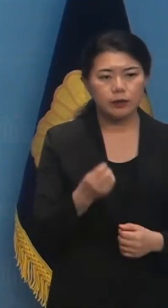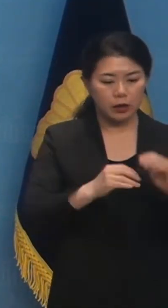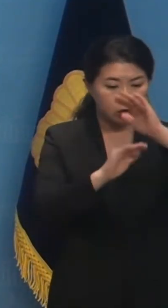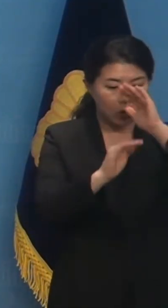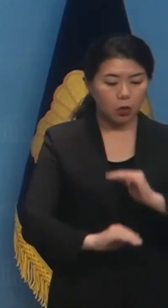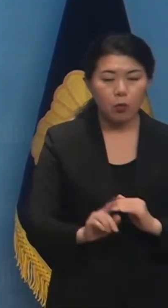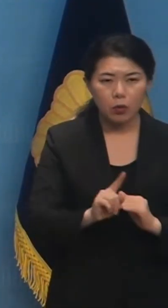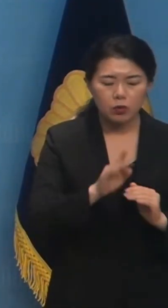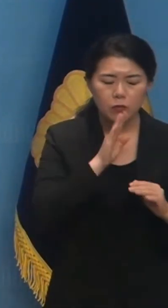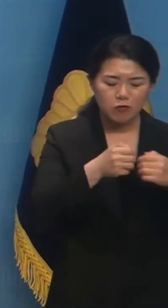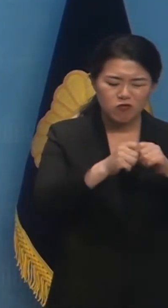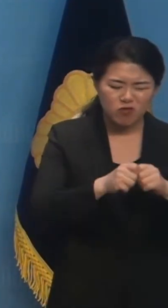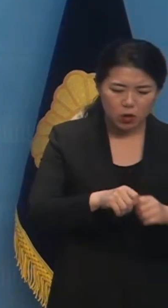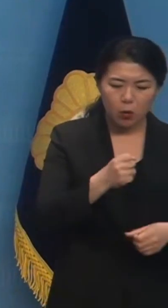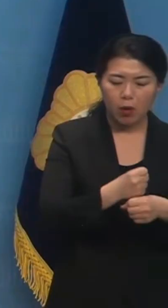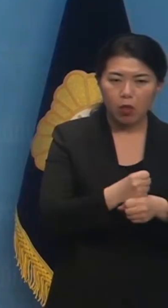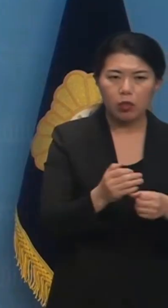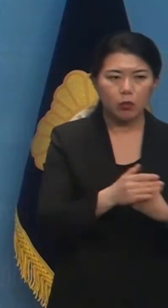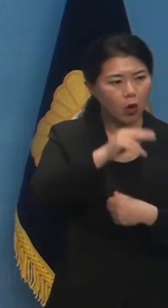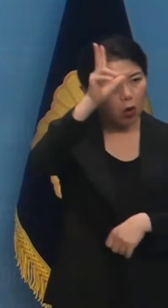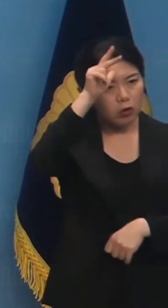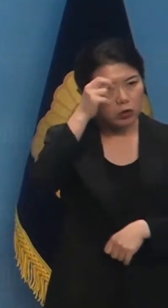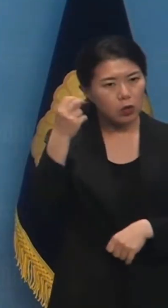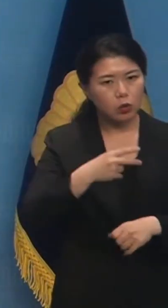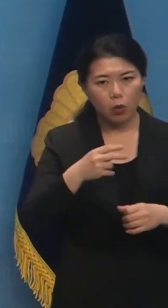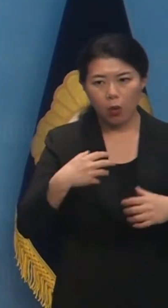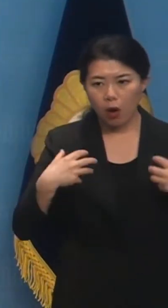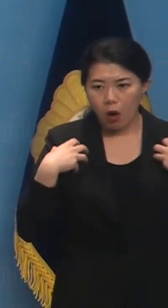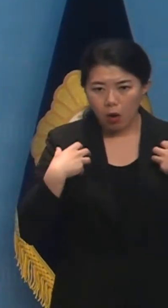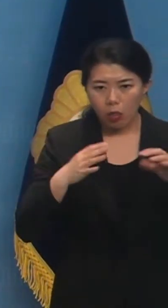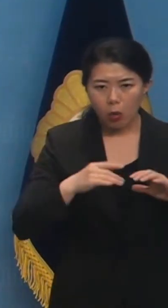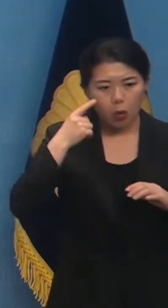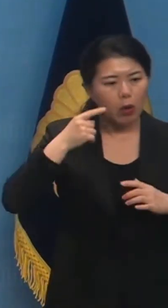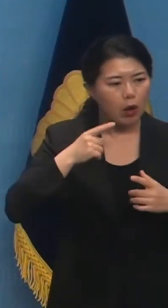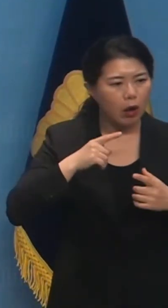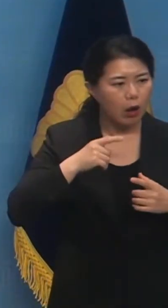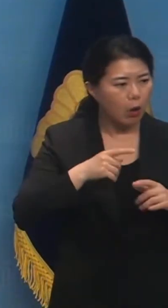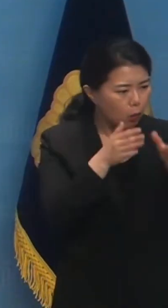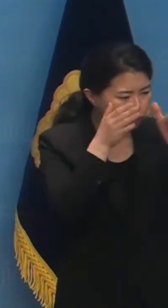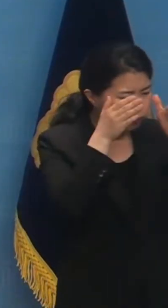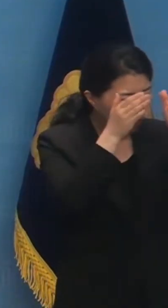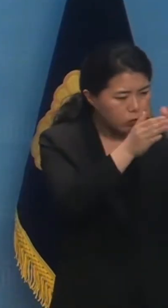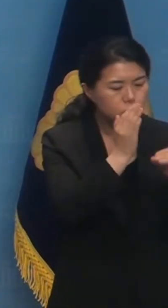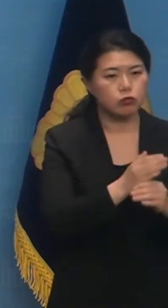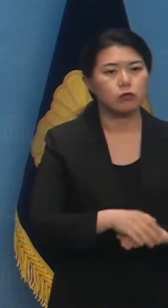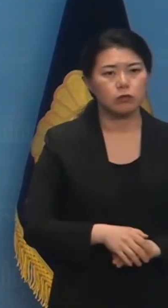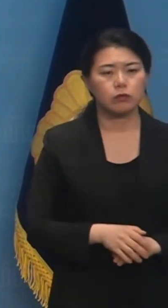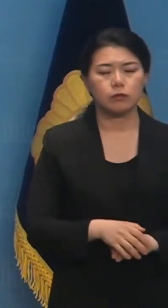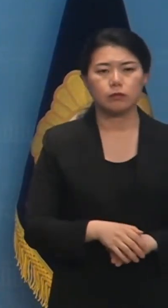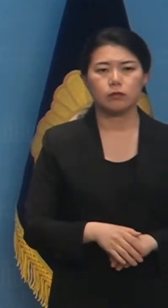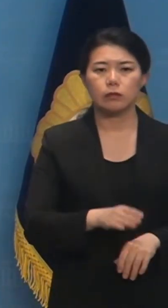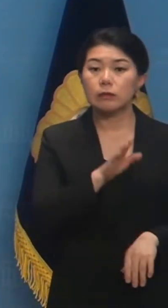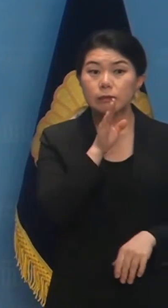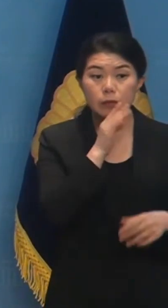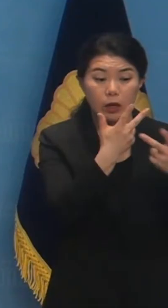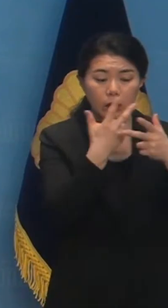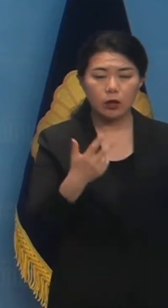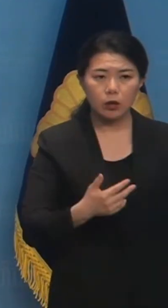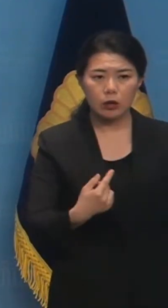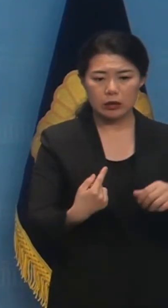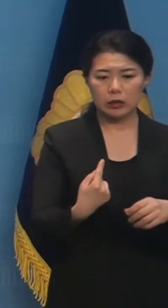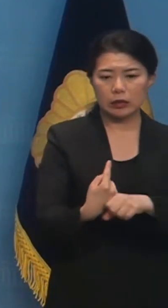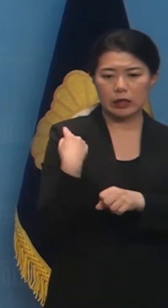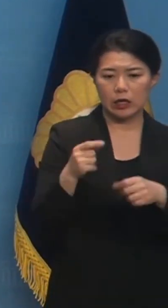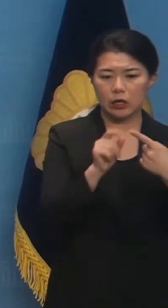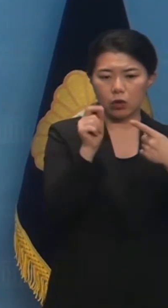내용 또한 구체적이기에 경찰 등 당국도 관심을 가지고 있다는 것은 주지의 사실입니다. 실제 이재명 후보는 작년